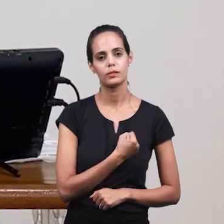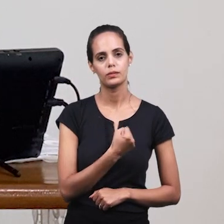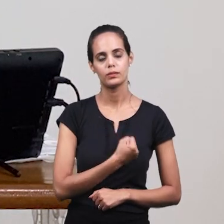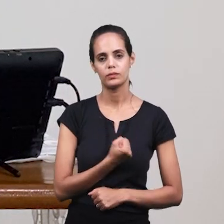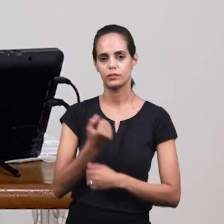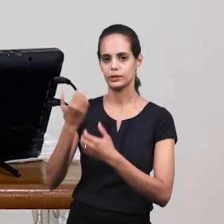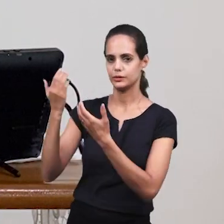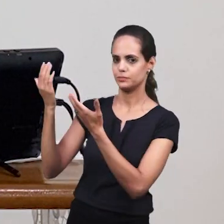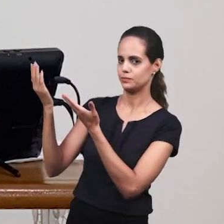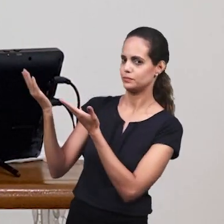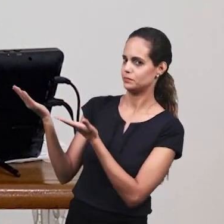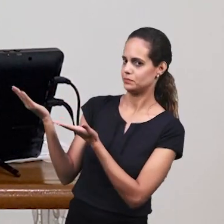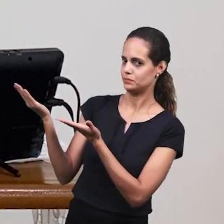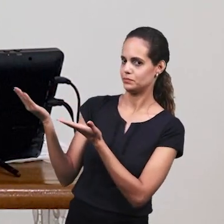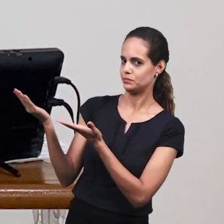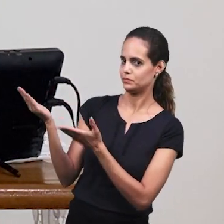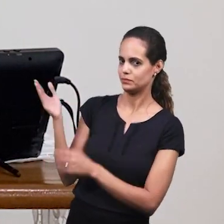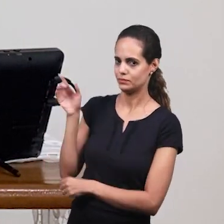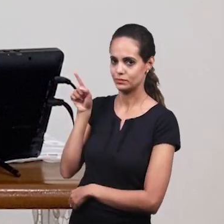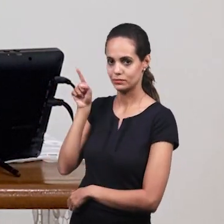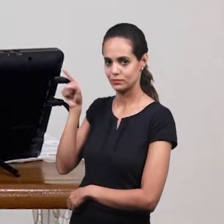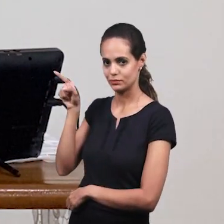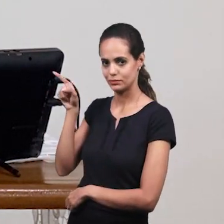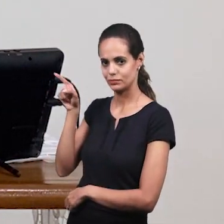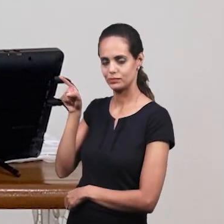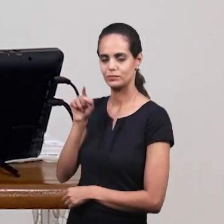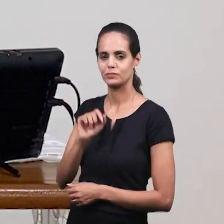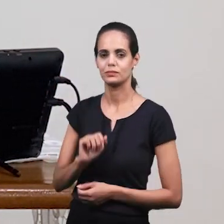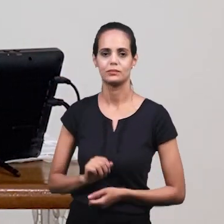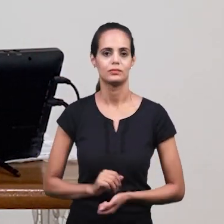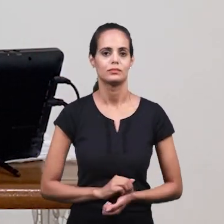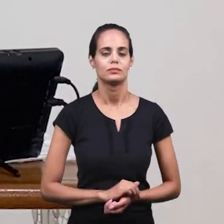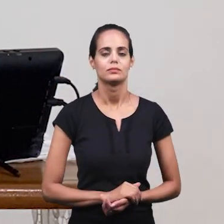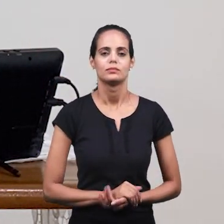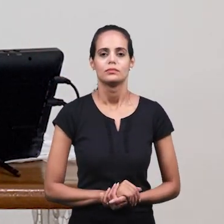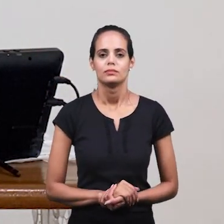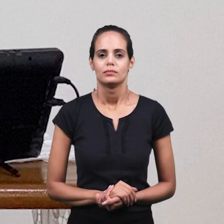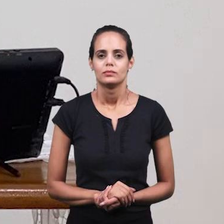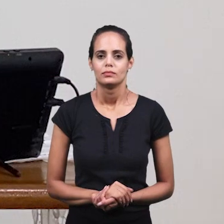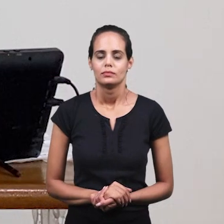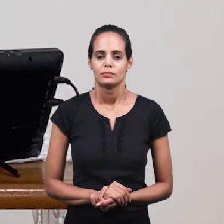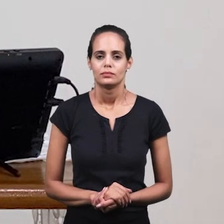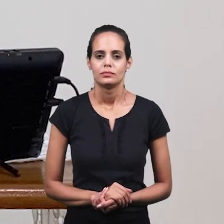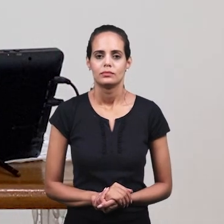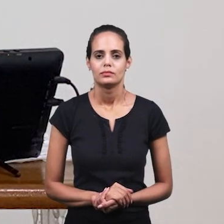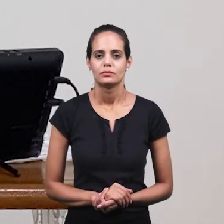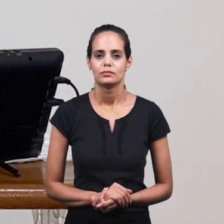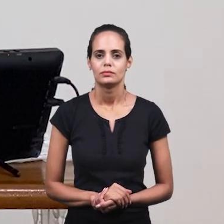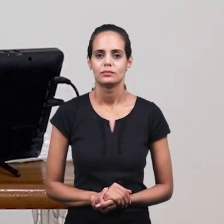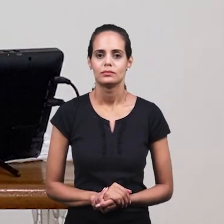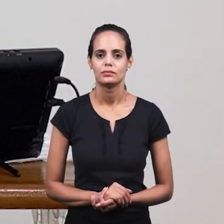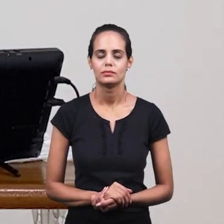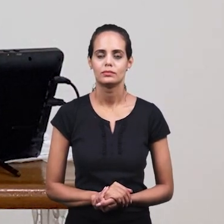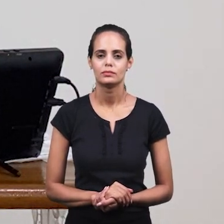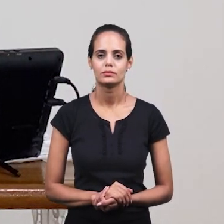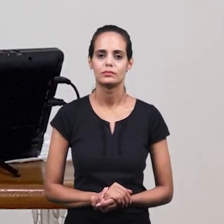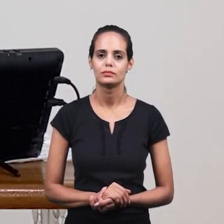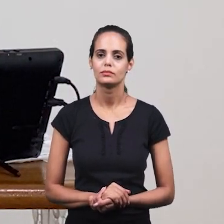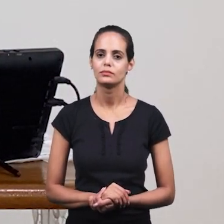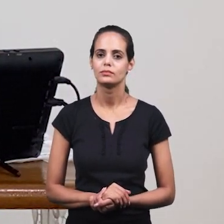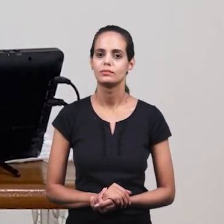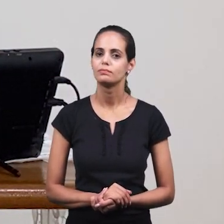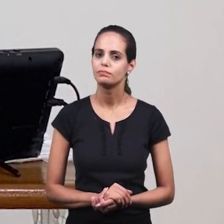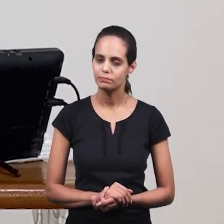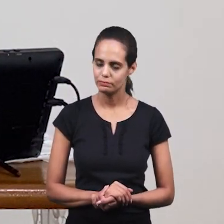qui est à votre disposition 24 heures par jour. Le numéro, c'est 0800 60 73